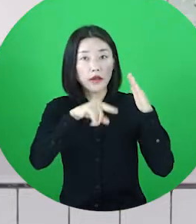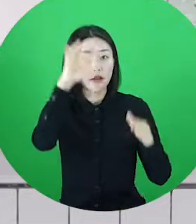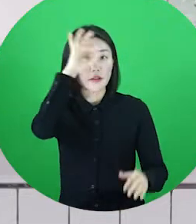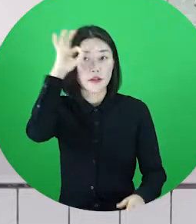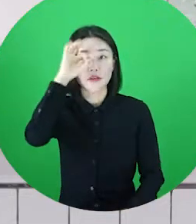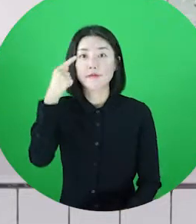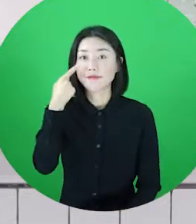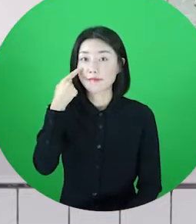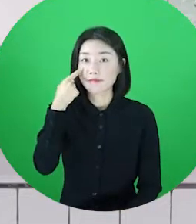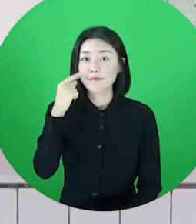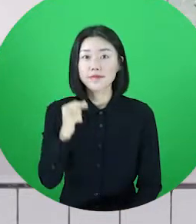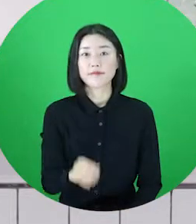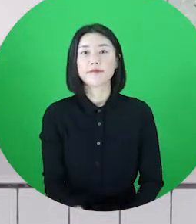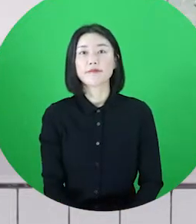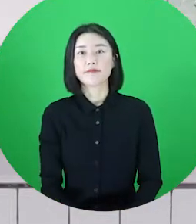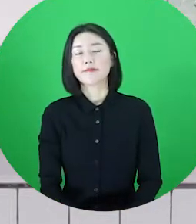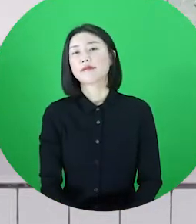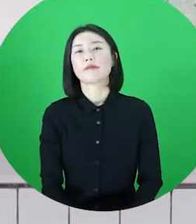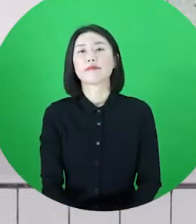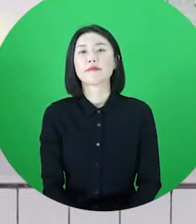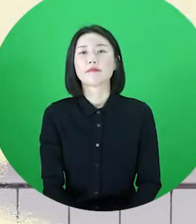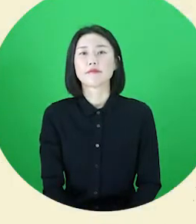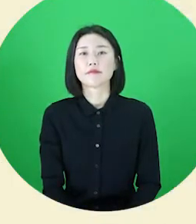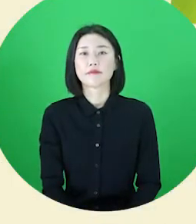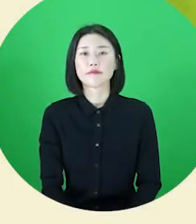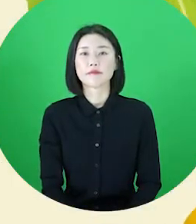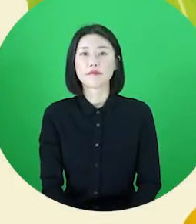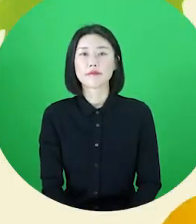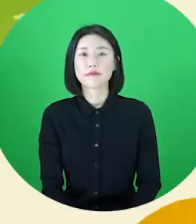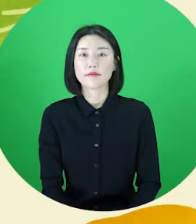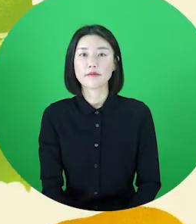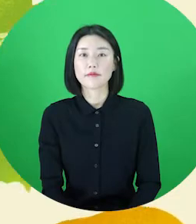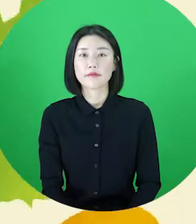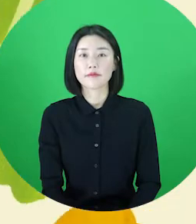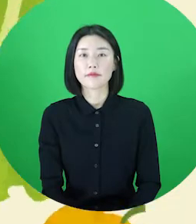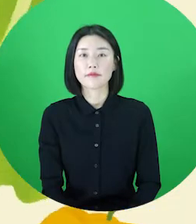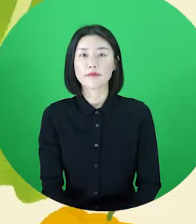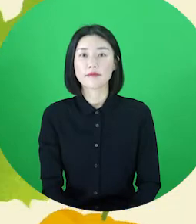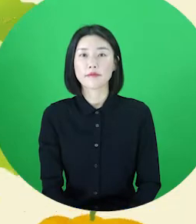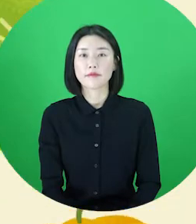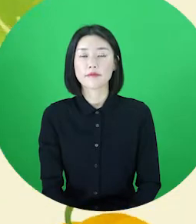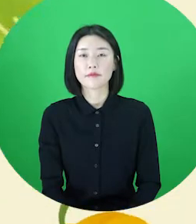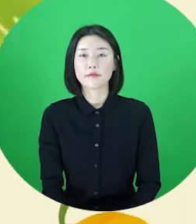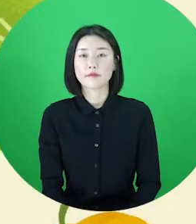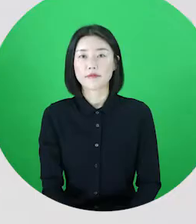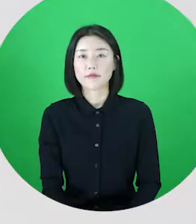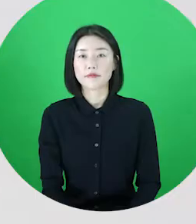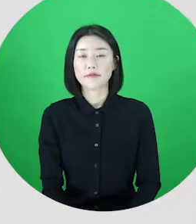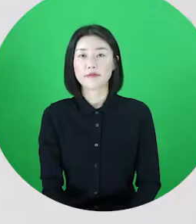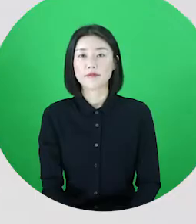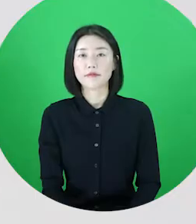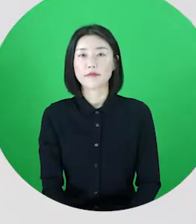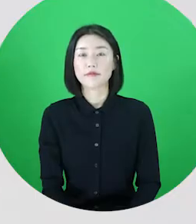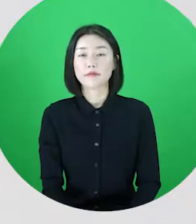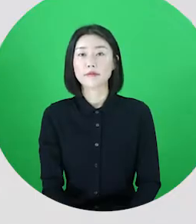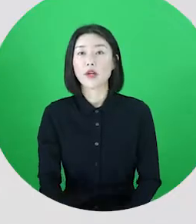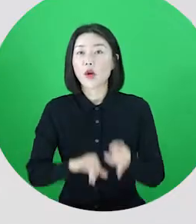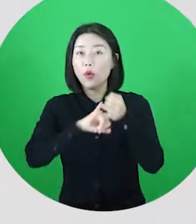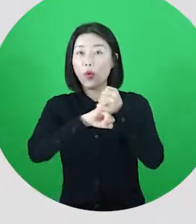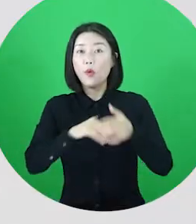있는 재료를 하나씩 준비해 주세요. 재료 소개. 먼저